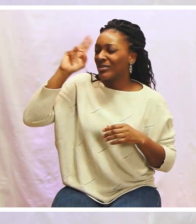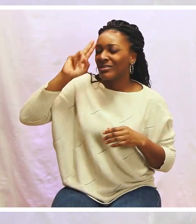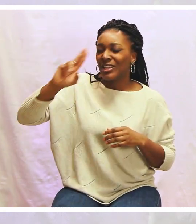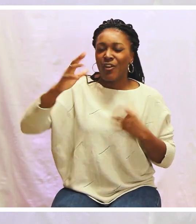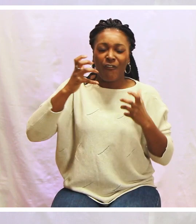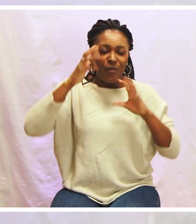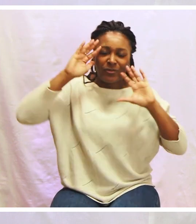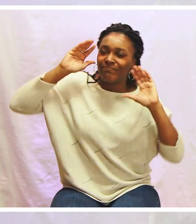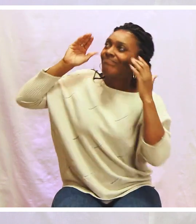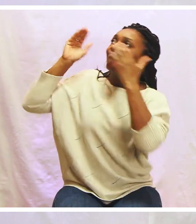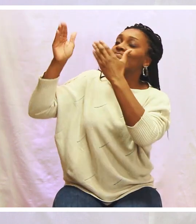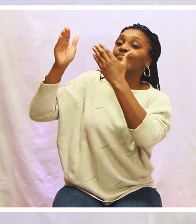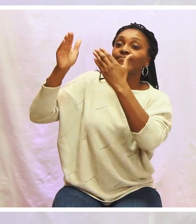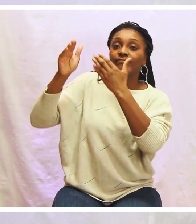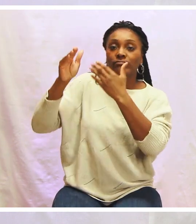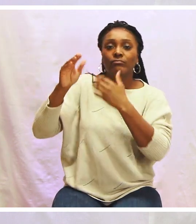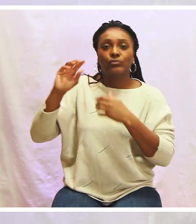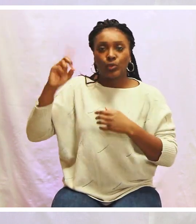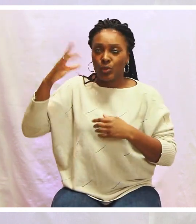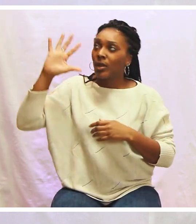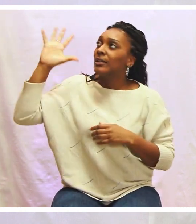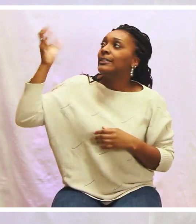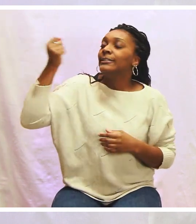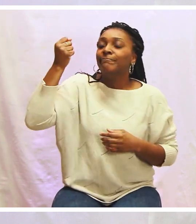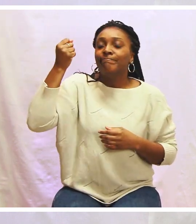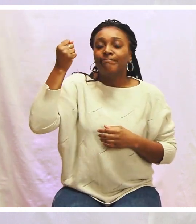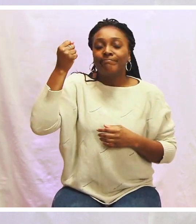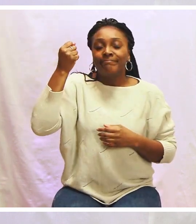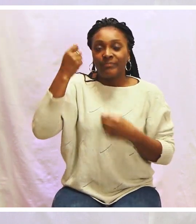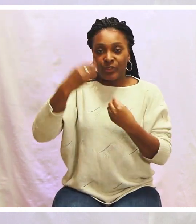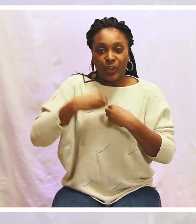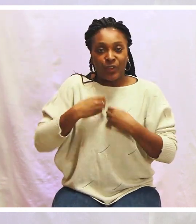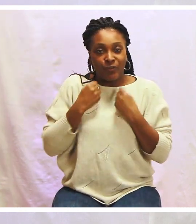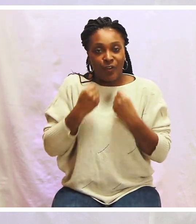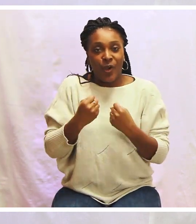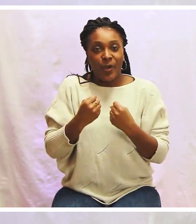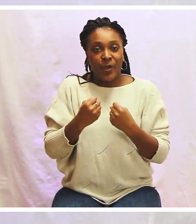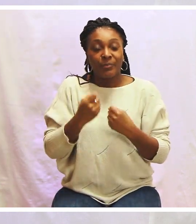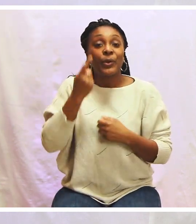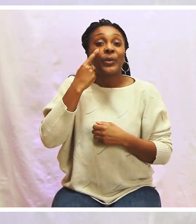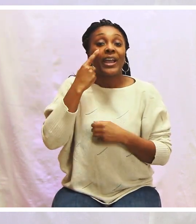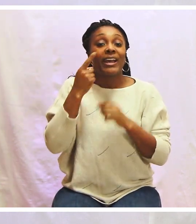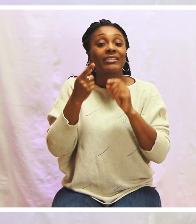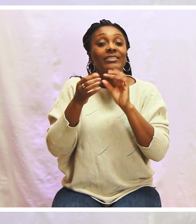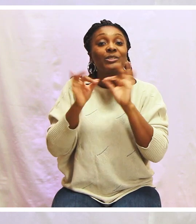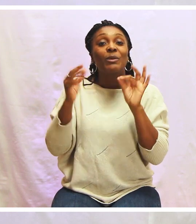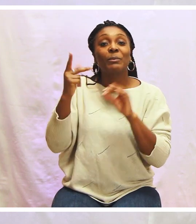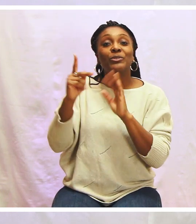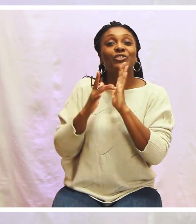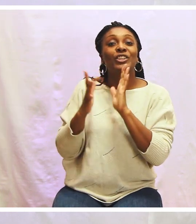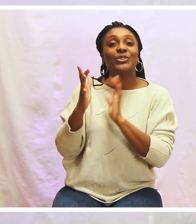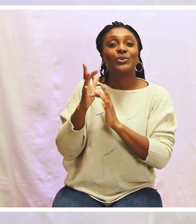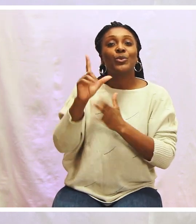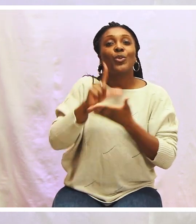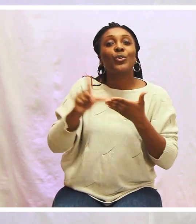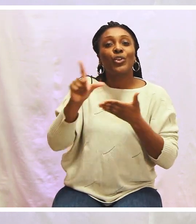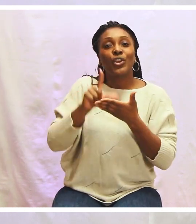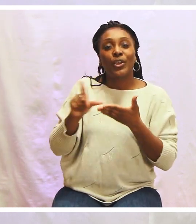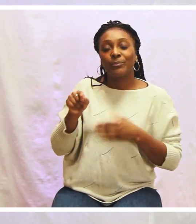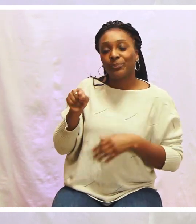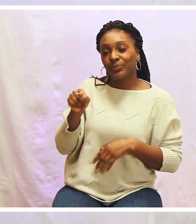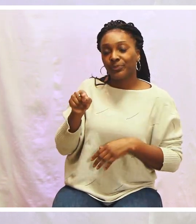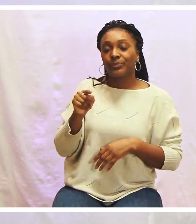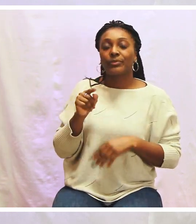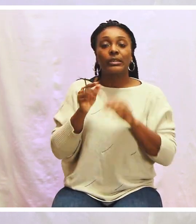c'est Dieu maintenant qui te prend par la main et qui vient te fortifier. On voit ça dans la vie de Jésus. Jésus, dans Luc 22, 42,